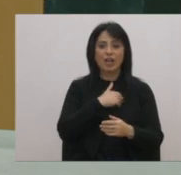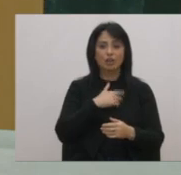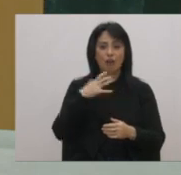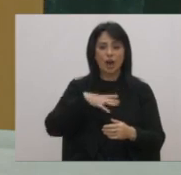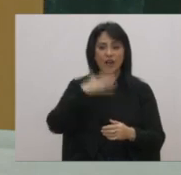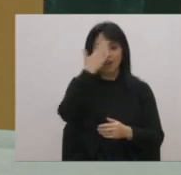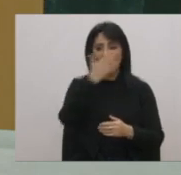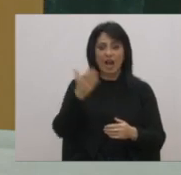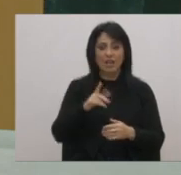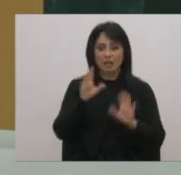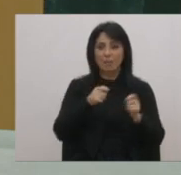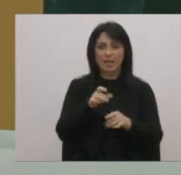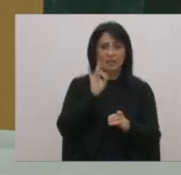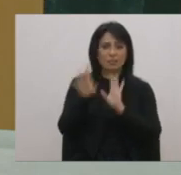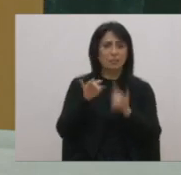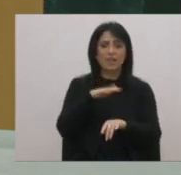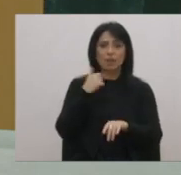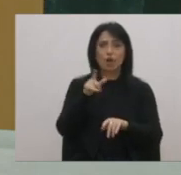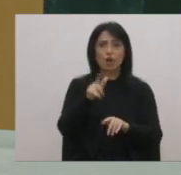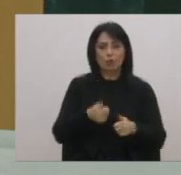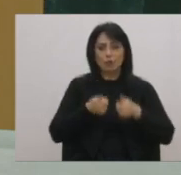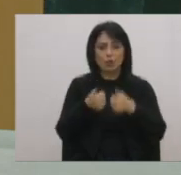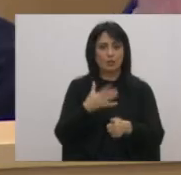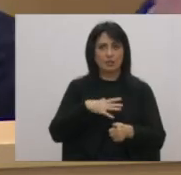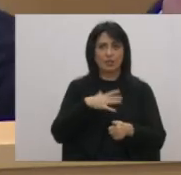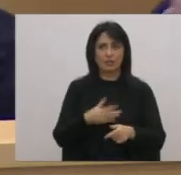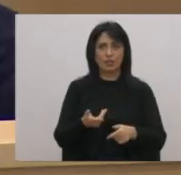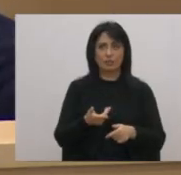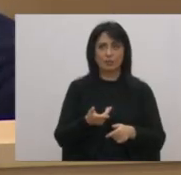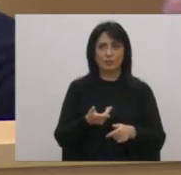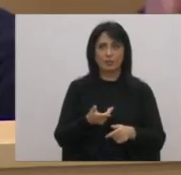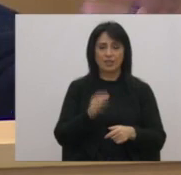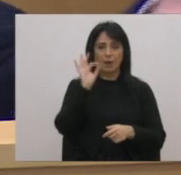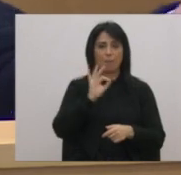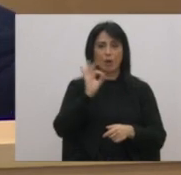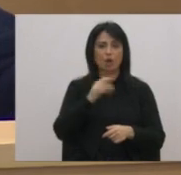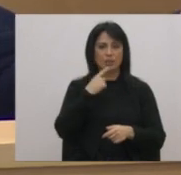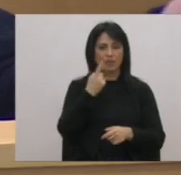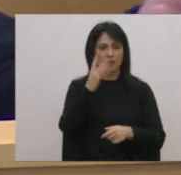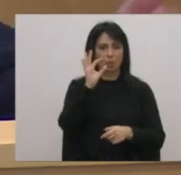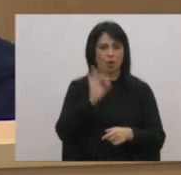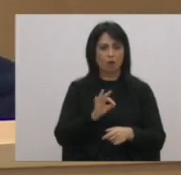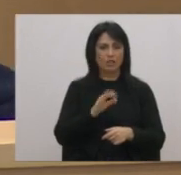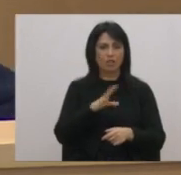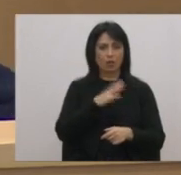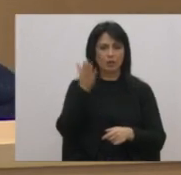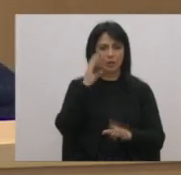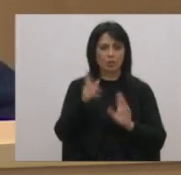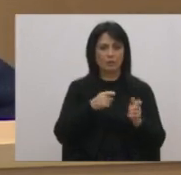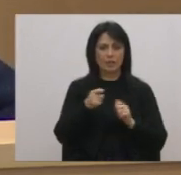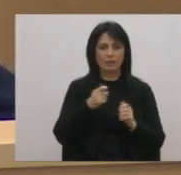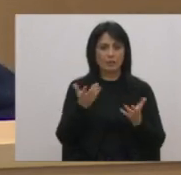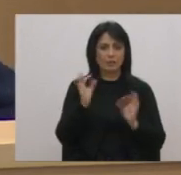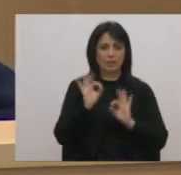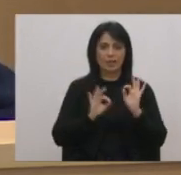ხალხს პრეზიდენტის არჩევნების დროს. Აქ იქვა კიდეც ვიღოთ პროცენტი დაასახელა, 1% ქონდაო მაშინ პრეზიდენტის